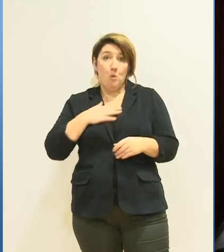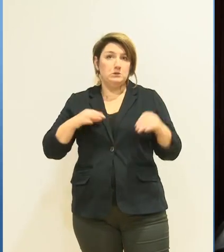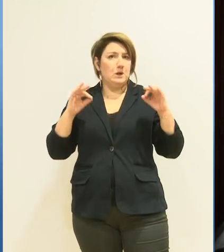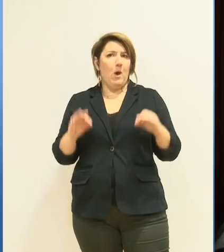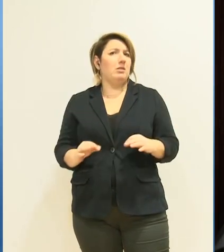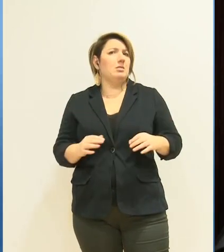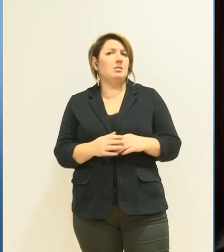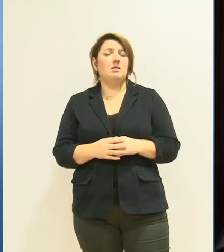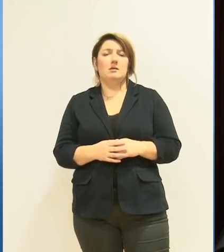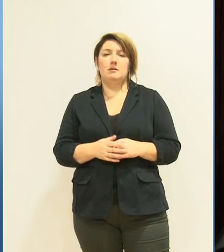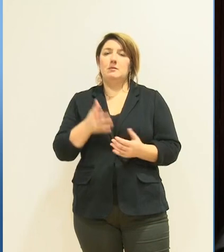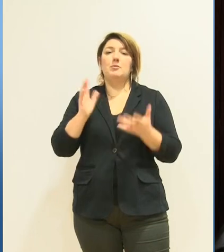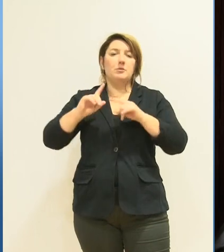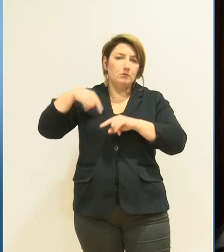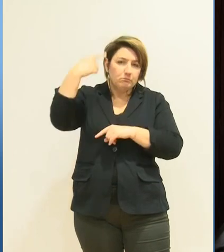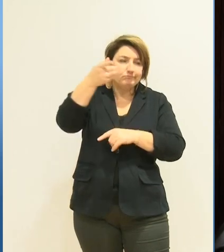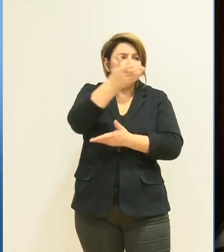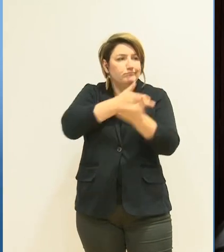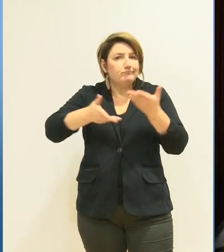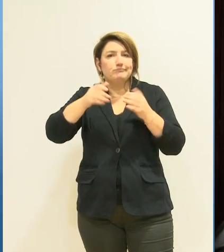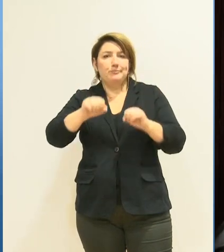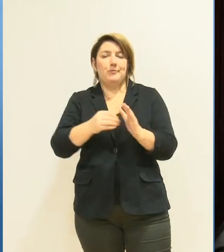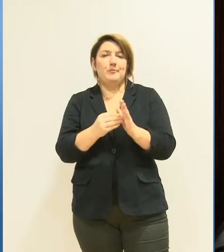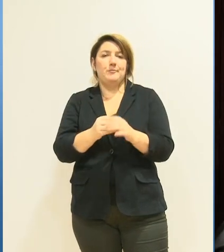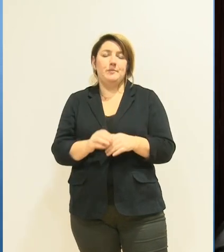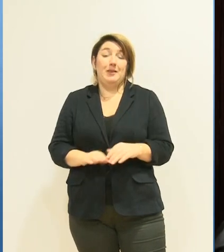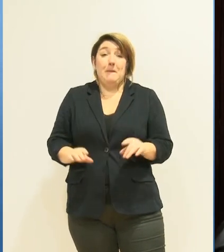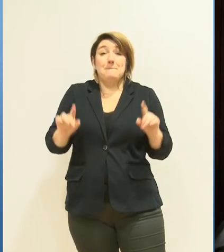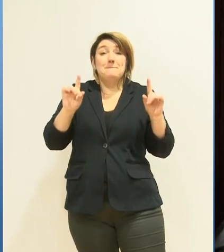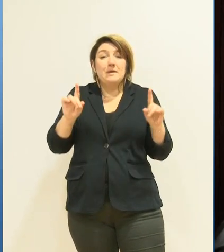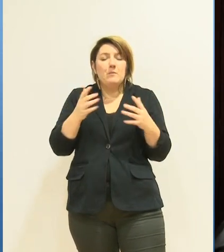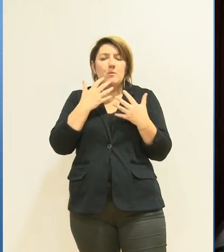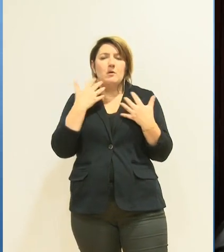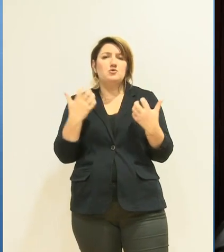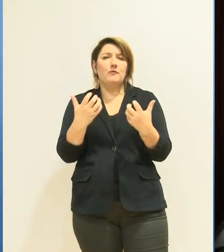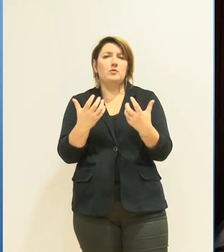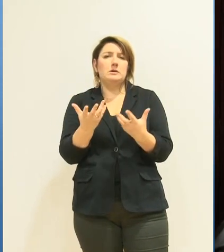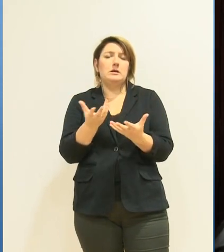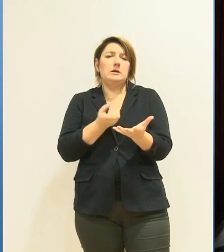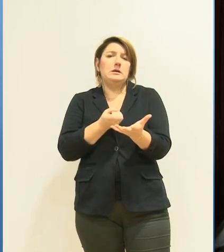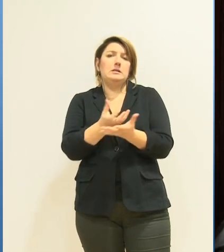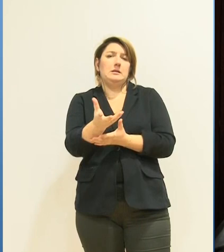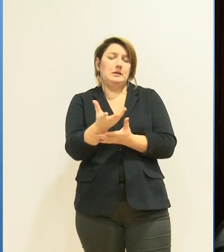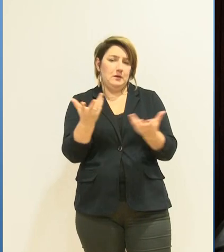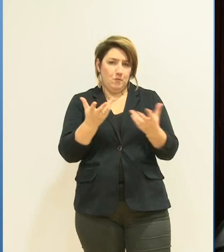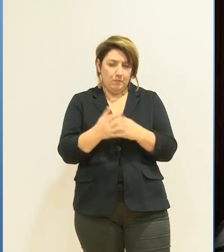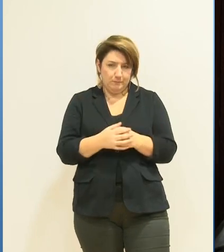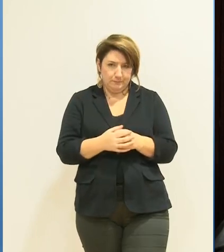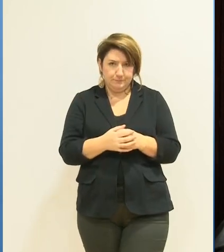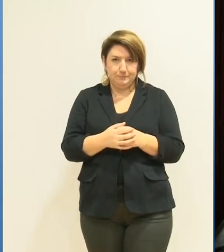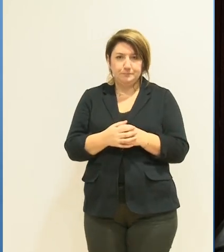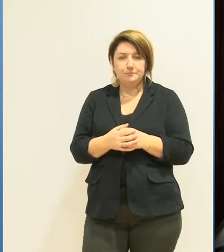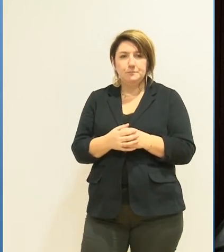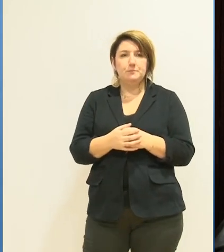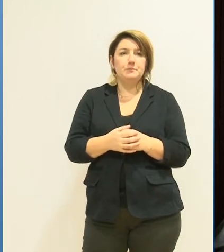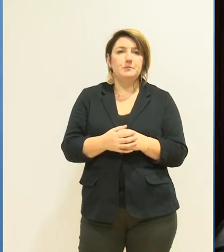peut-être que nous en reparlerons mais ce que je voudrais dire c'est que le le